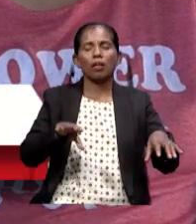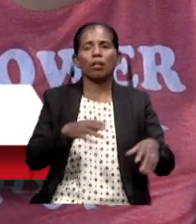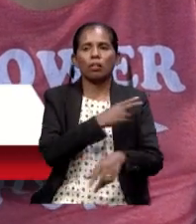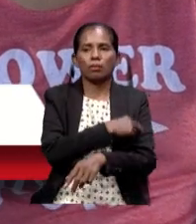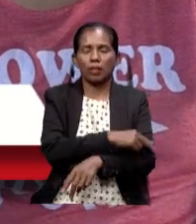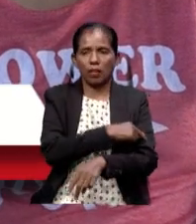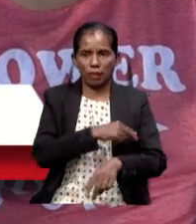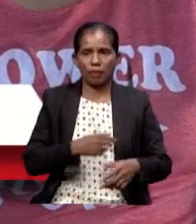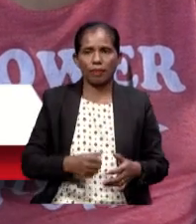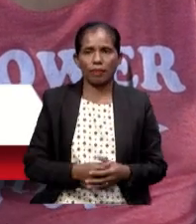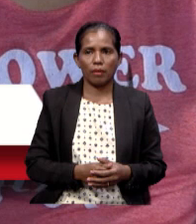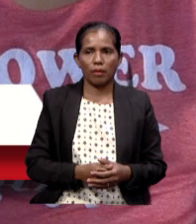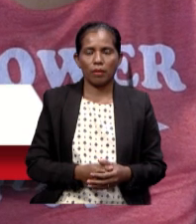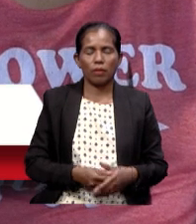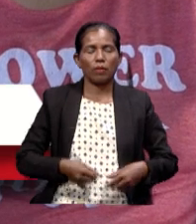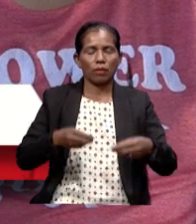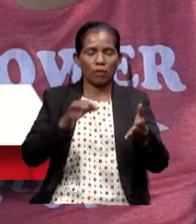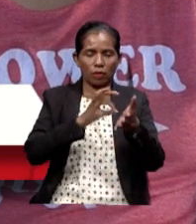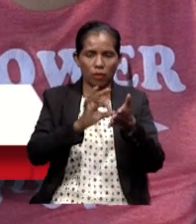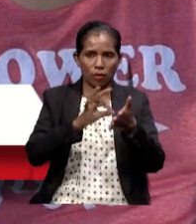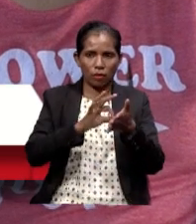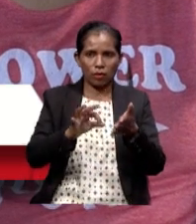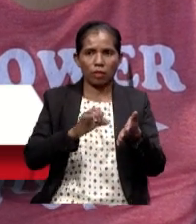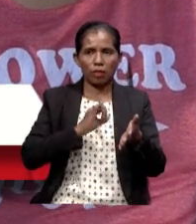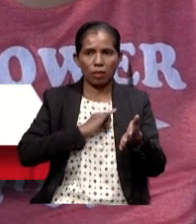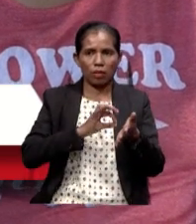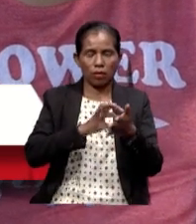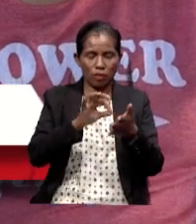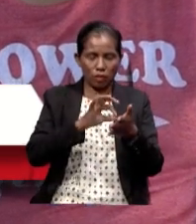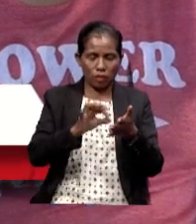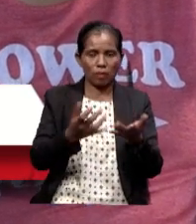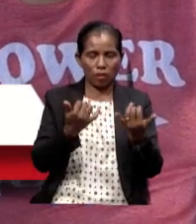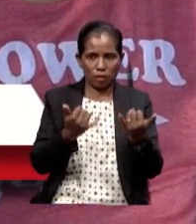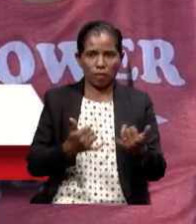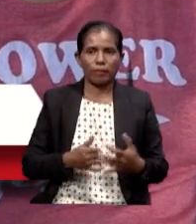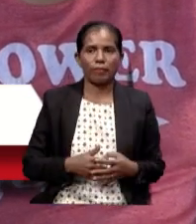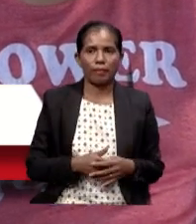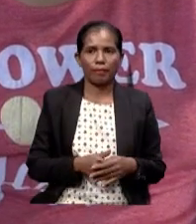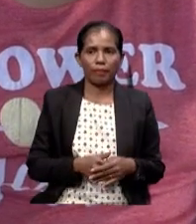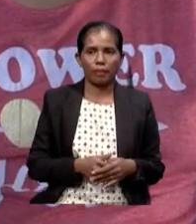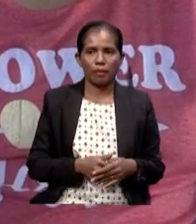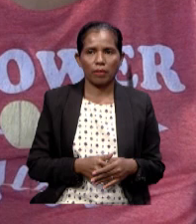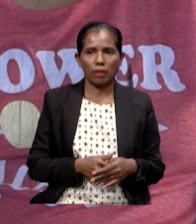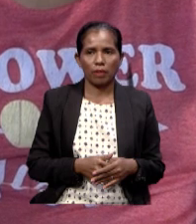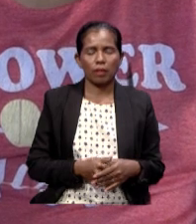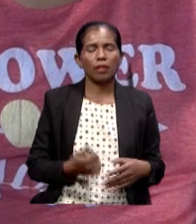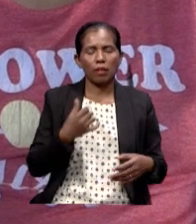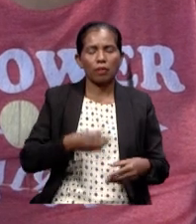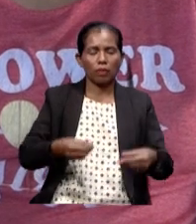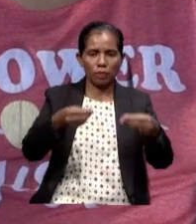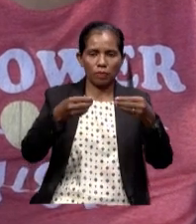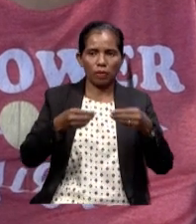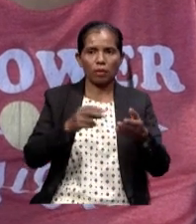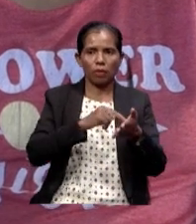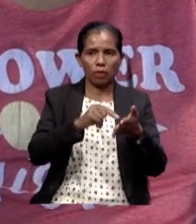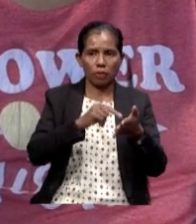mau be phone no be nomor mai ada. Ane nomor kontak tu mana nomor akor kontak tu bane. Sira yang phone nomor mai. Ni mau dor fal